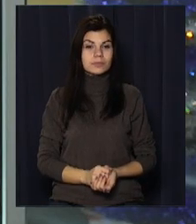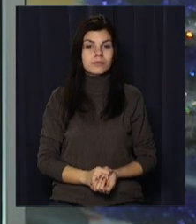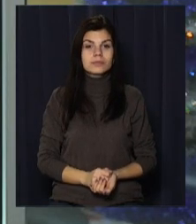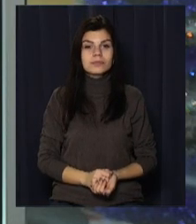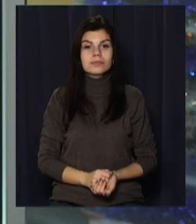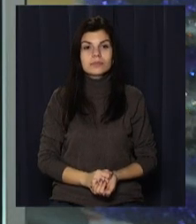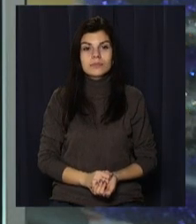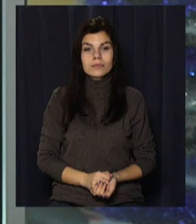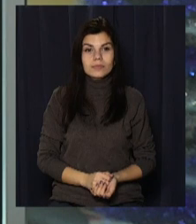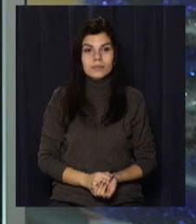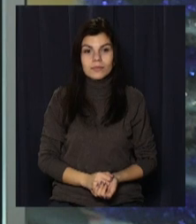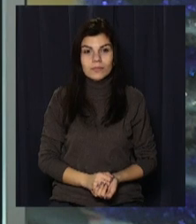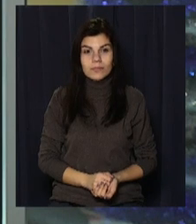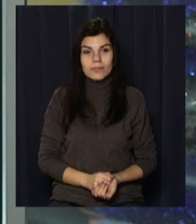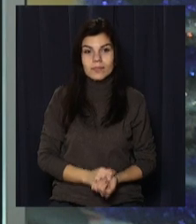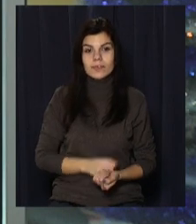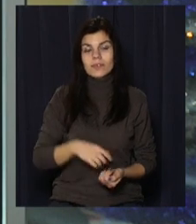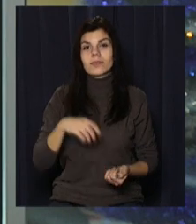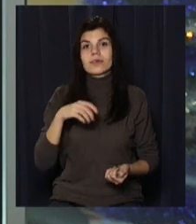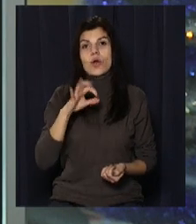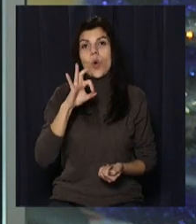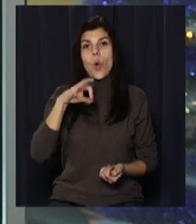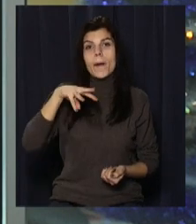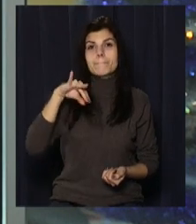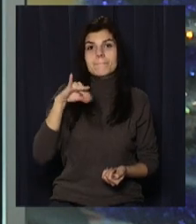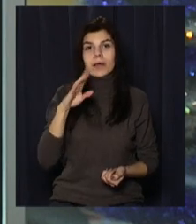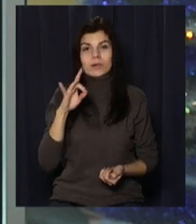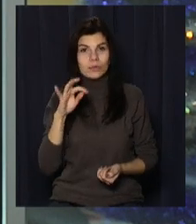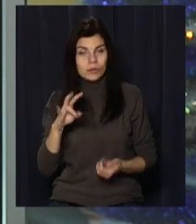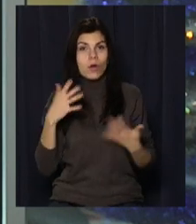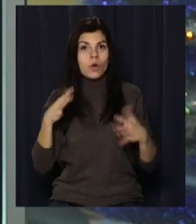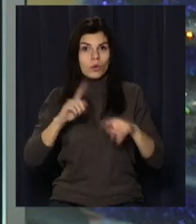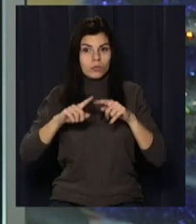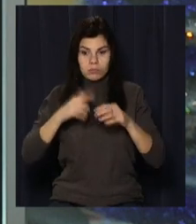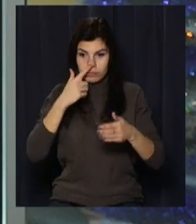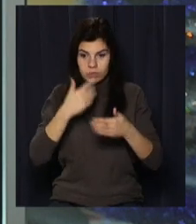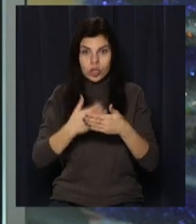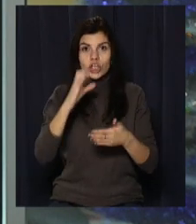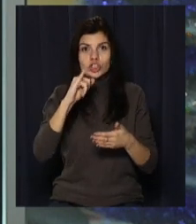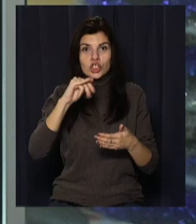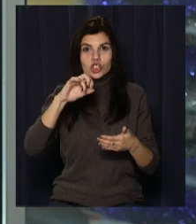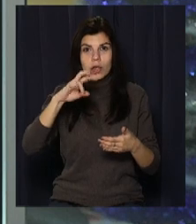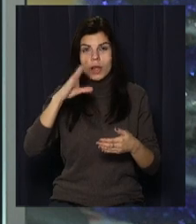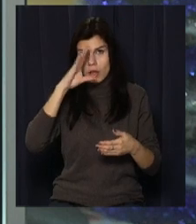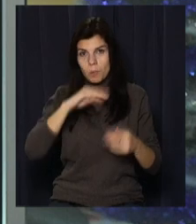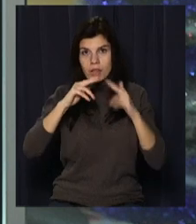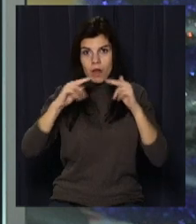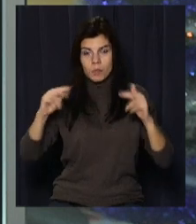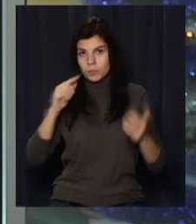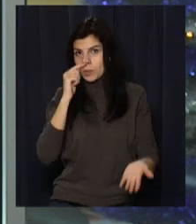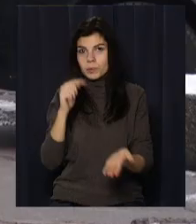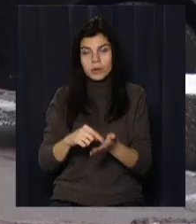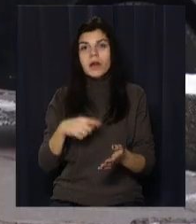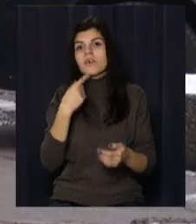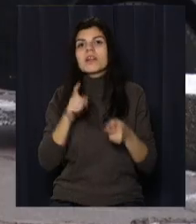Омікрон може нагрянути на Дніпропетровщину вже в січні 2022-го. Такі прогнози дніпровських інфекціоністів. Перші